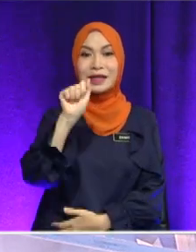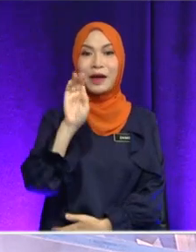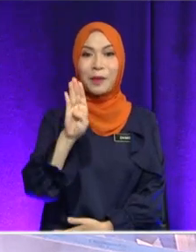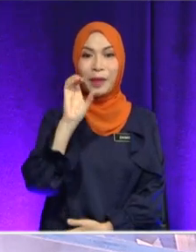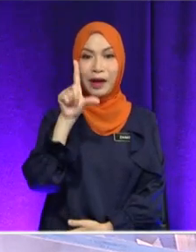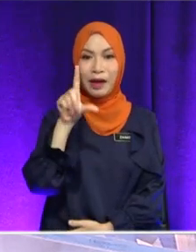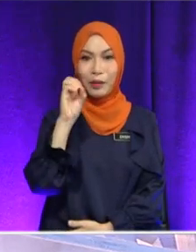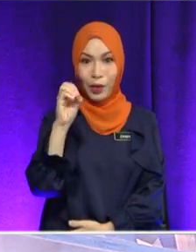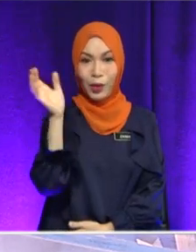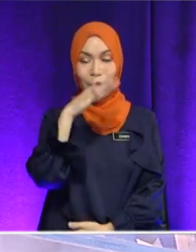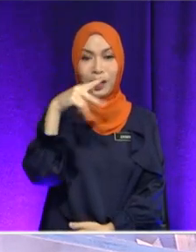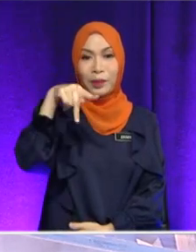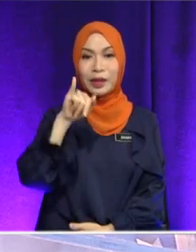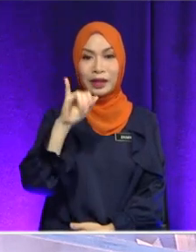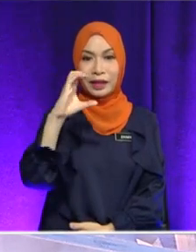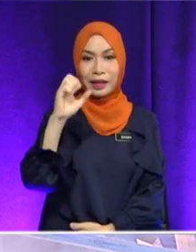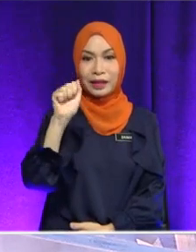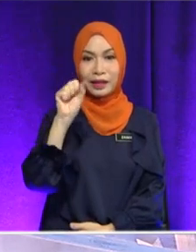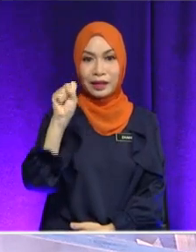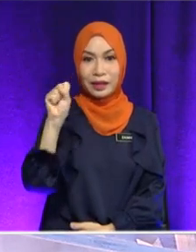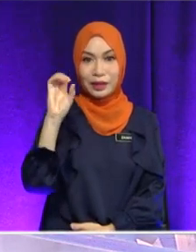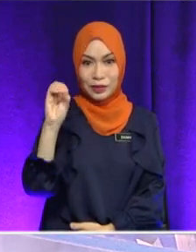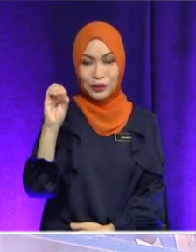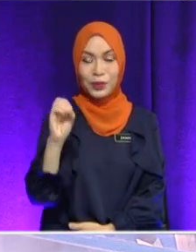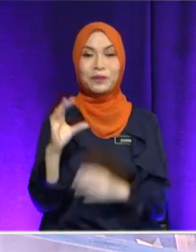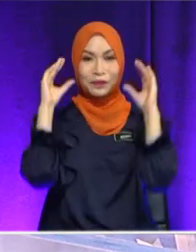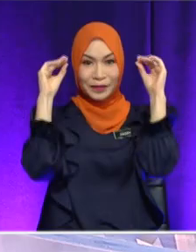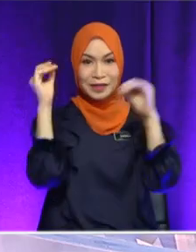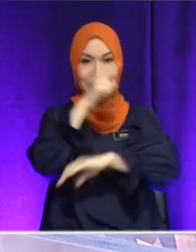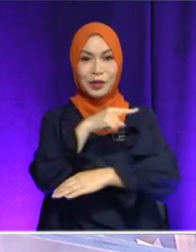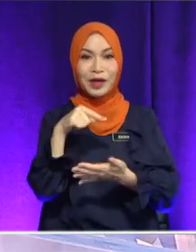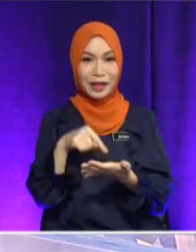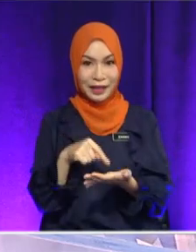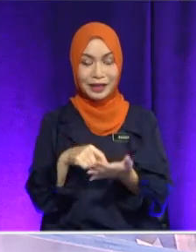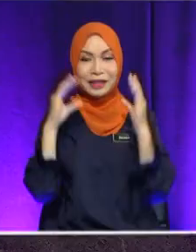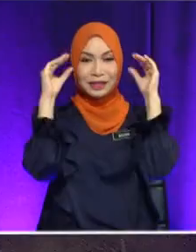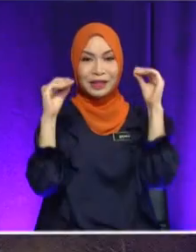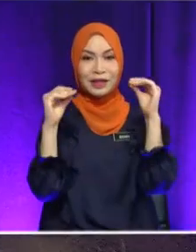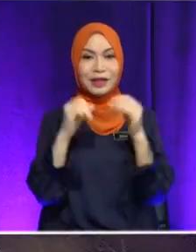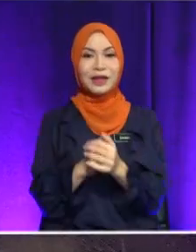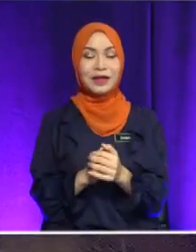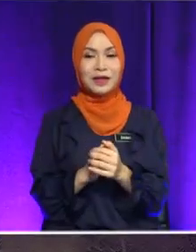hari ini bersama-sama dengan Cikgu jemputan kita yaitu Cikgu Fadli Abdurrahim Assalamualaikum